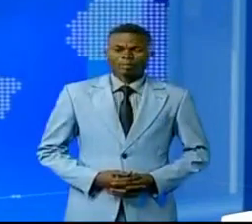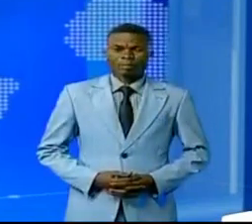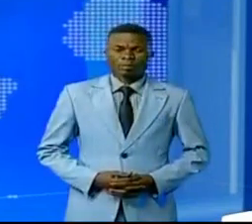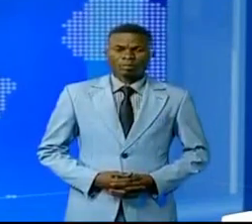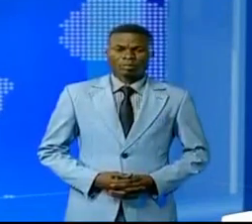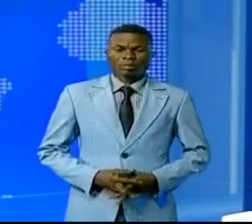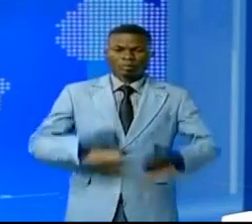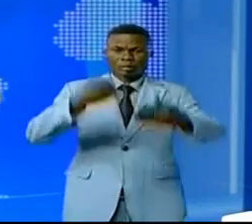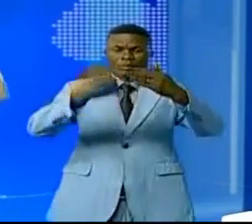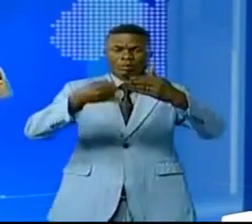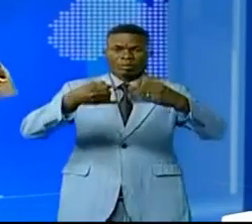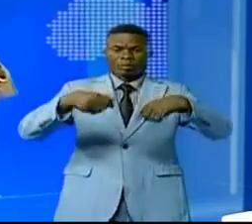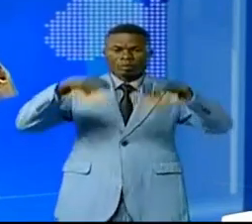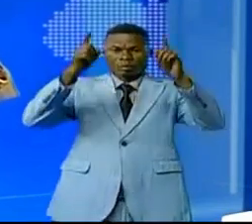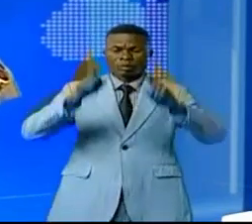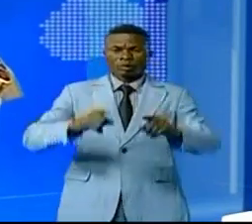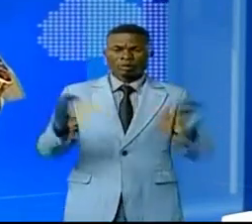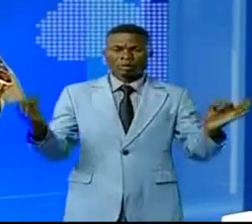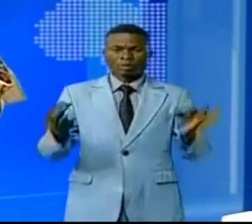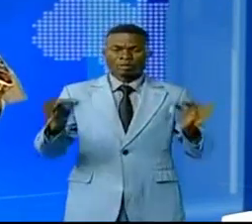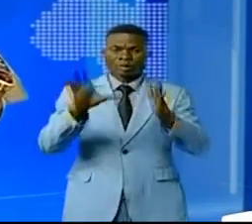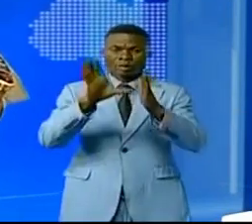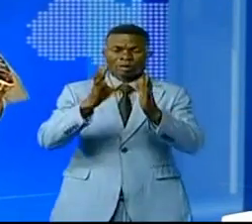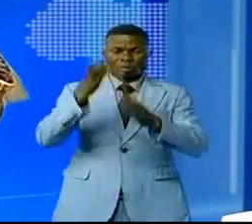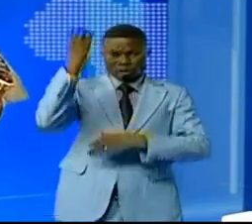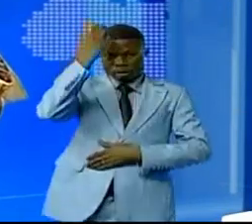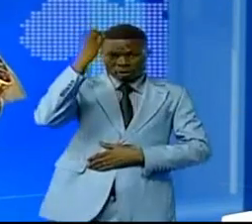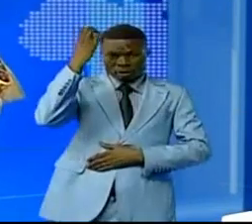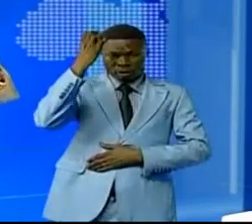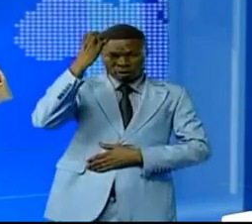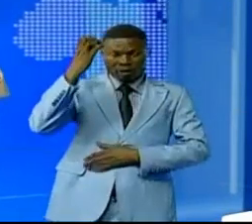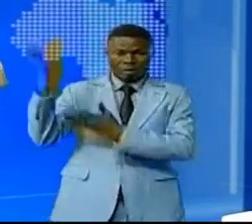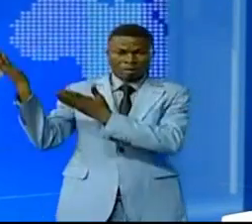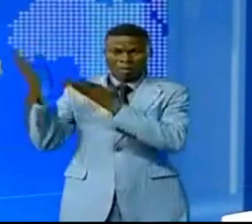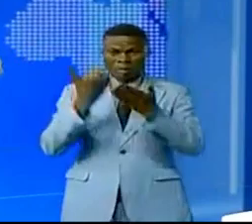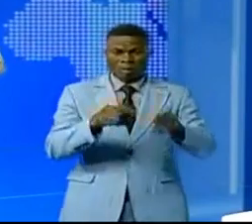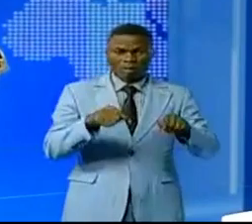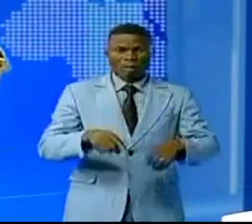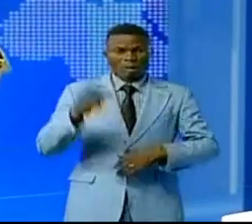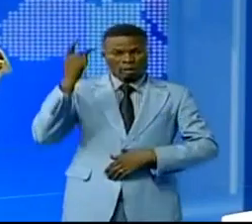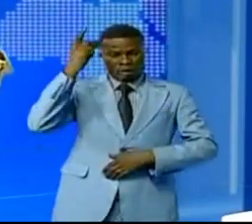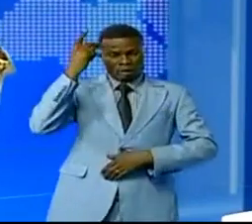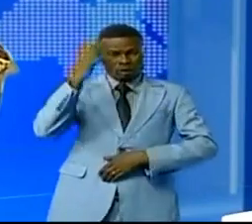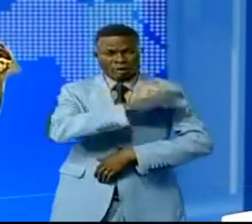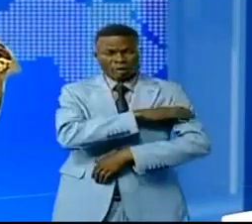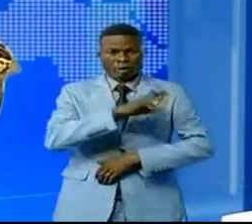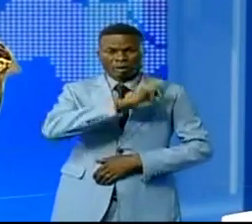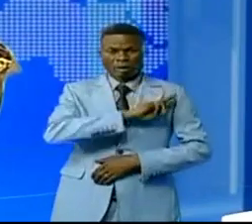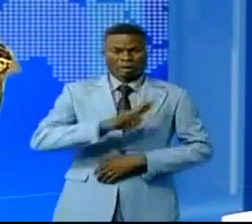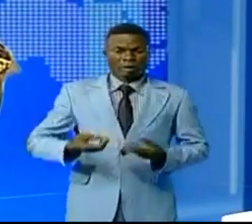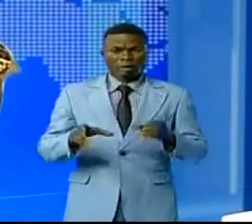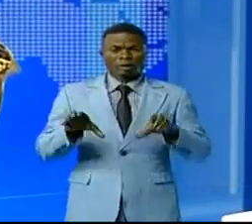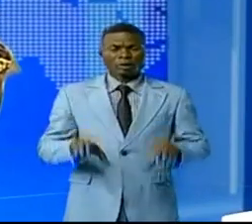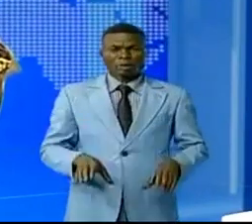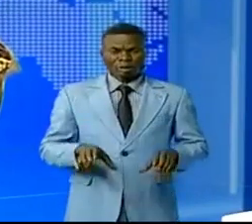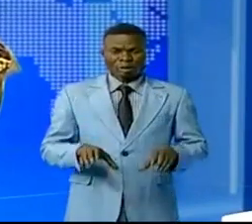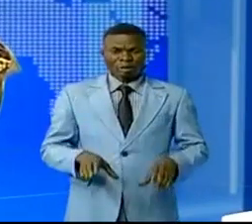La sixième édition du Festival du film européen se tiendra à Kinshasa, capitale de la République démocratique du